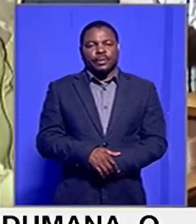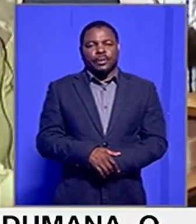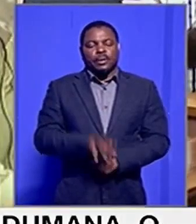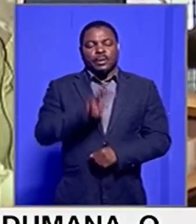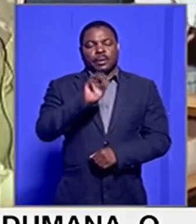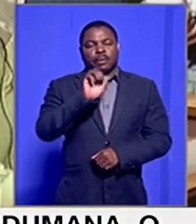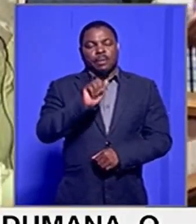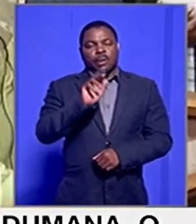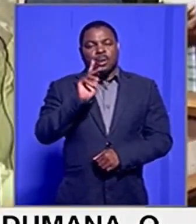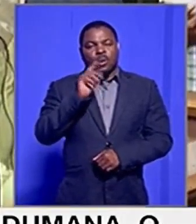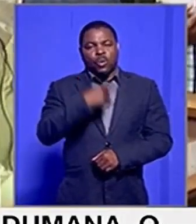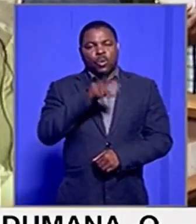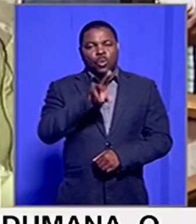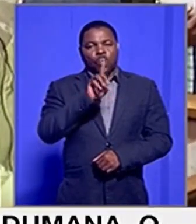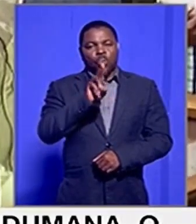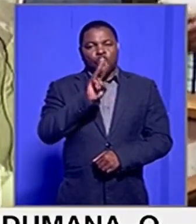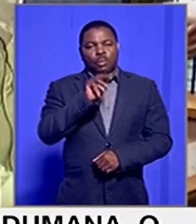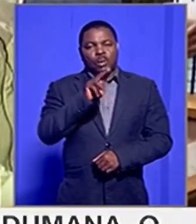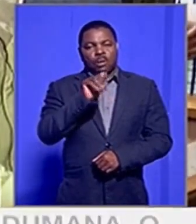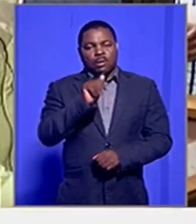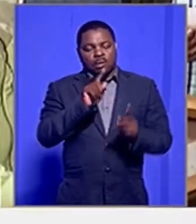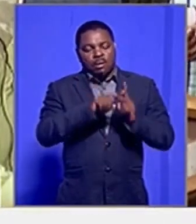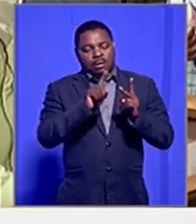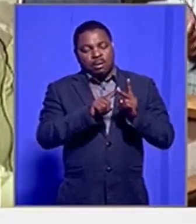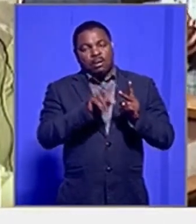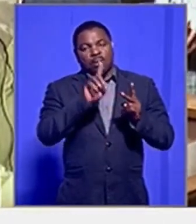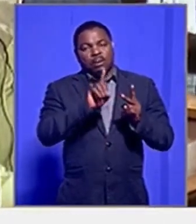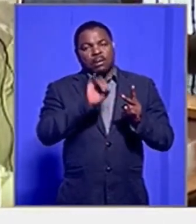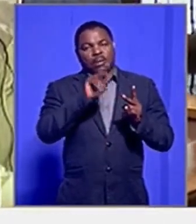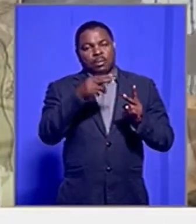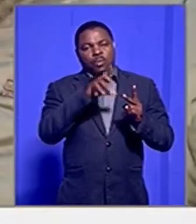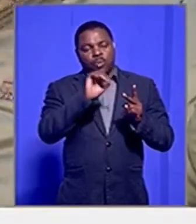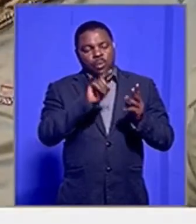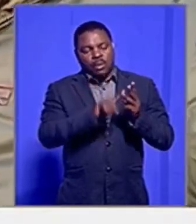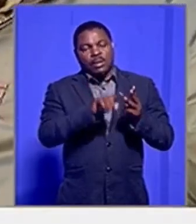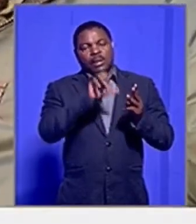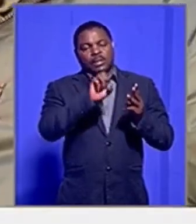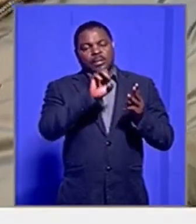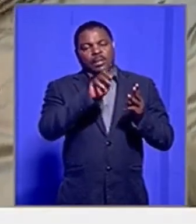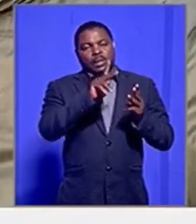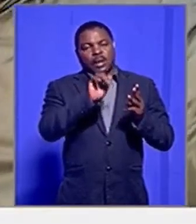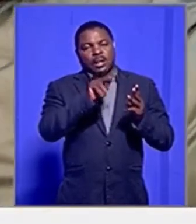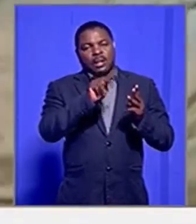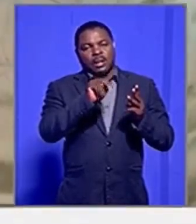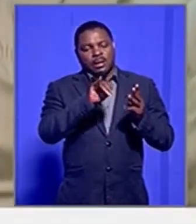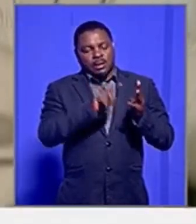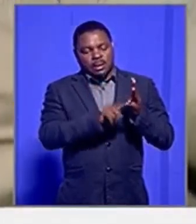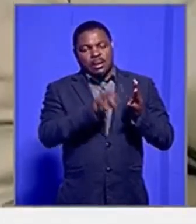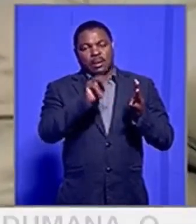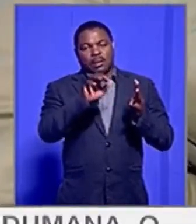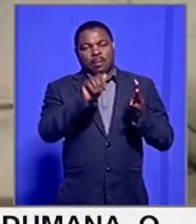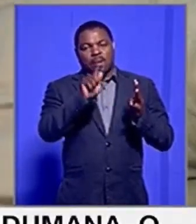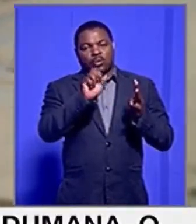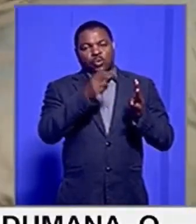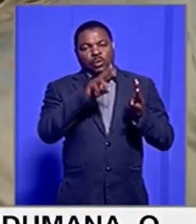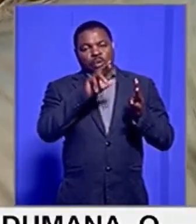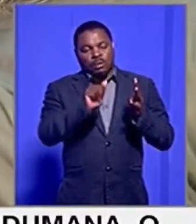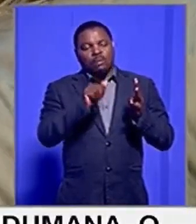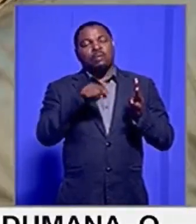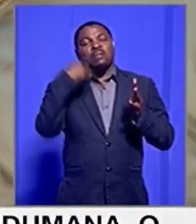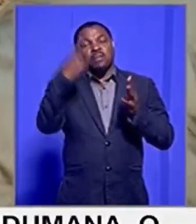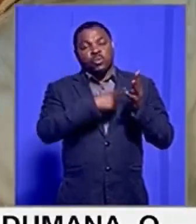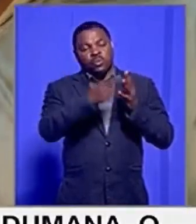Magudumana le dipholo ba tla tlhagelela kwa kgotlatshekelo mmogo le Zolile Sekeleni le Senwe Matshwara ka mosupologo mo bekeng e tlang